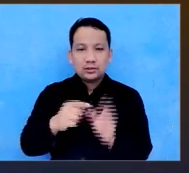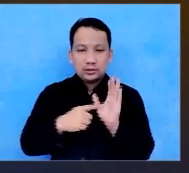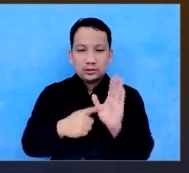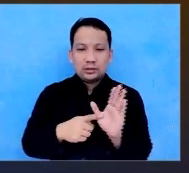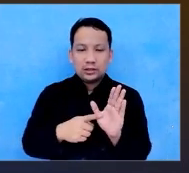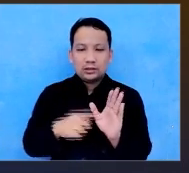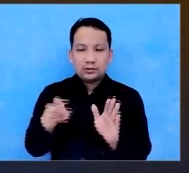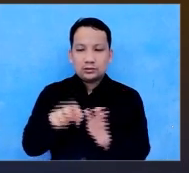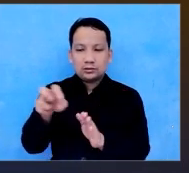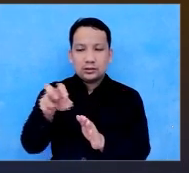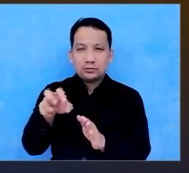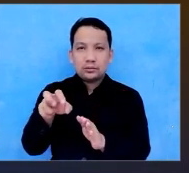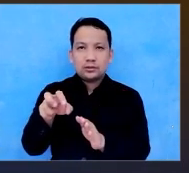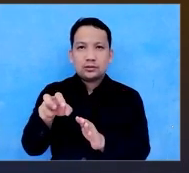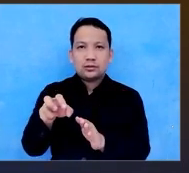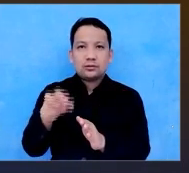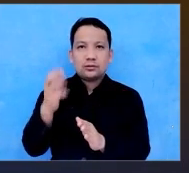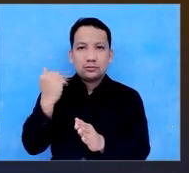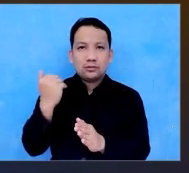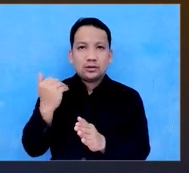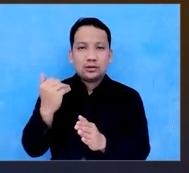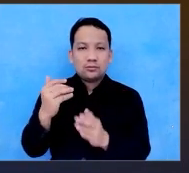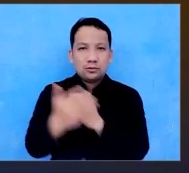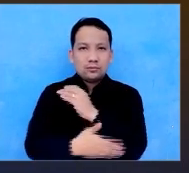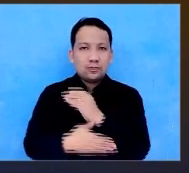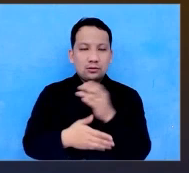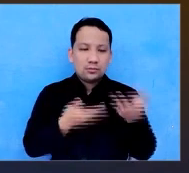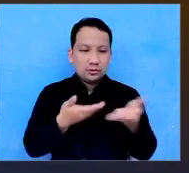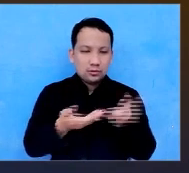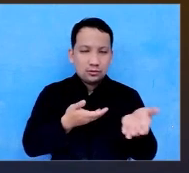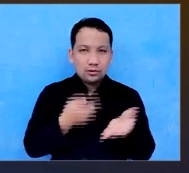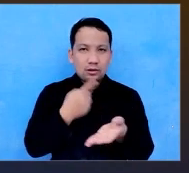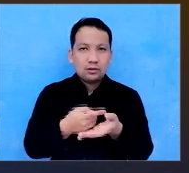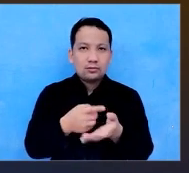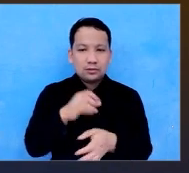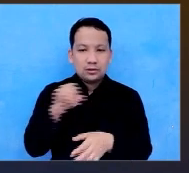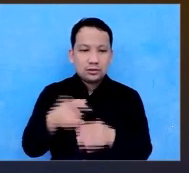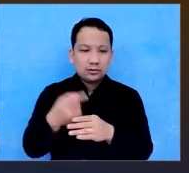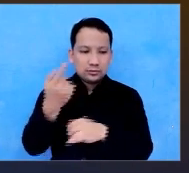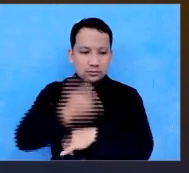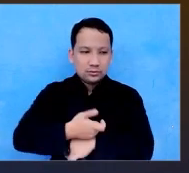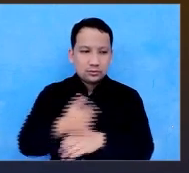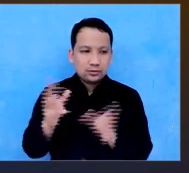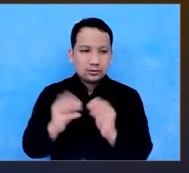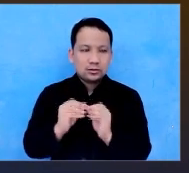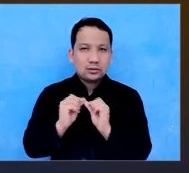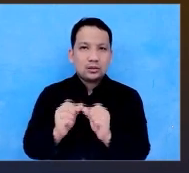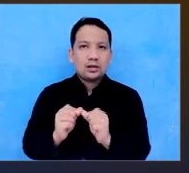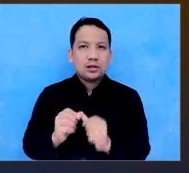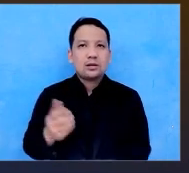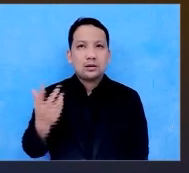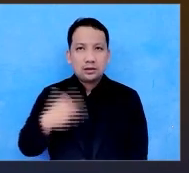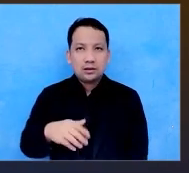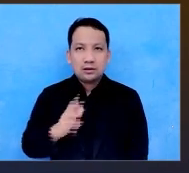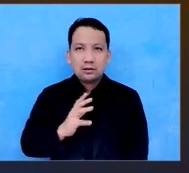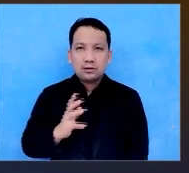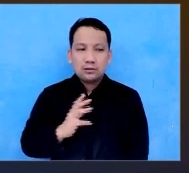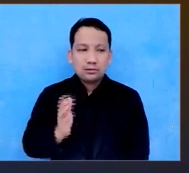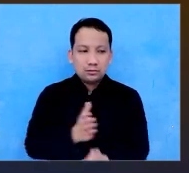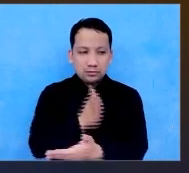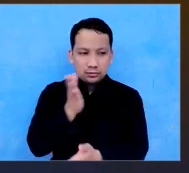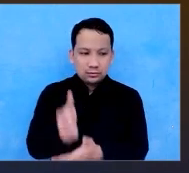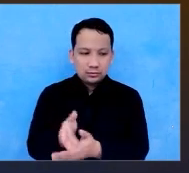biyahe. Lalo't maraming bansa ang nakausap ng Pilipinas sa ilang araw na pagtitipon. Mabuti naman at nakapunta tayo rito